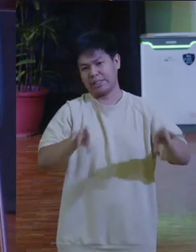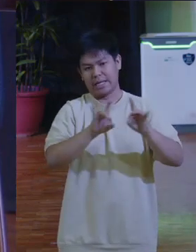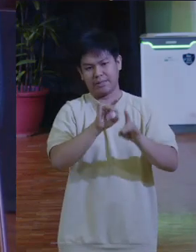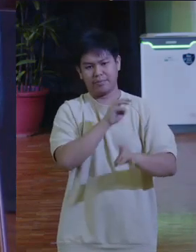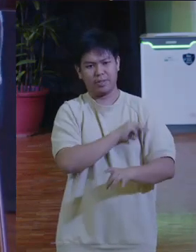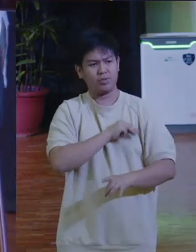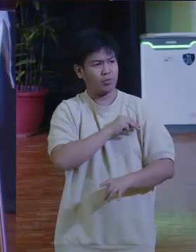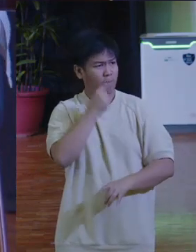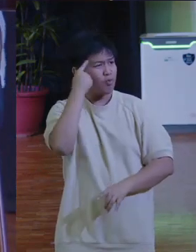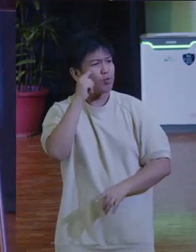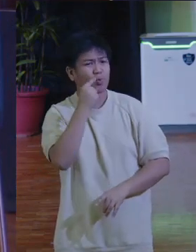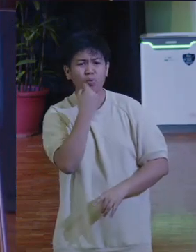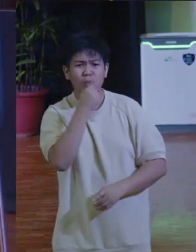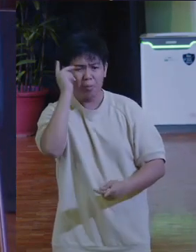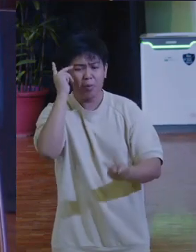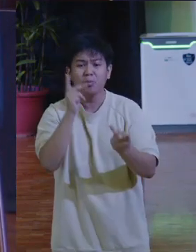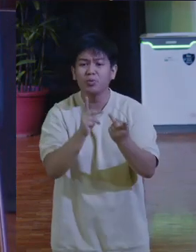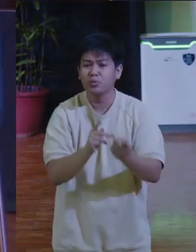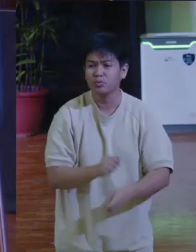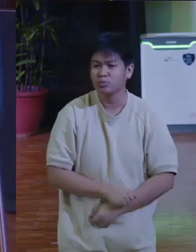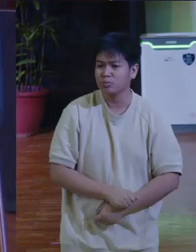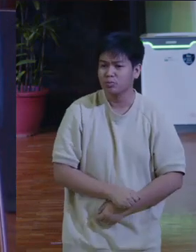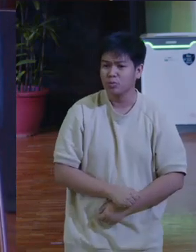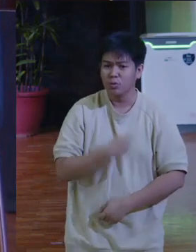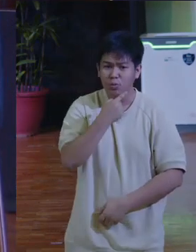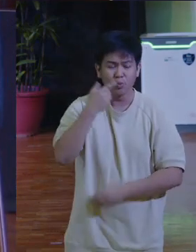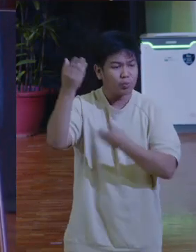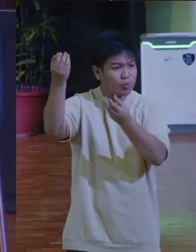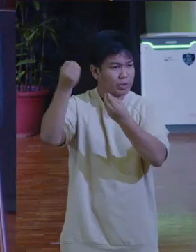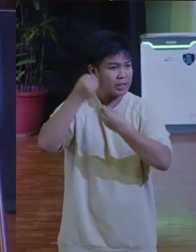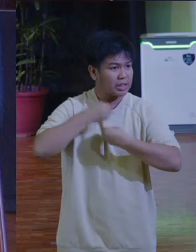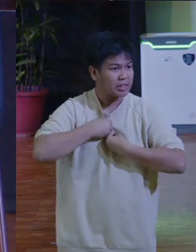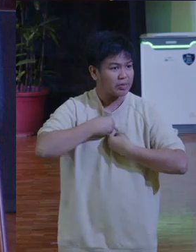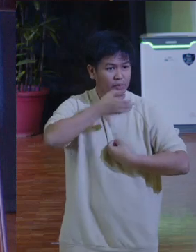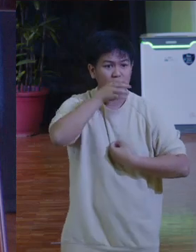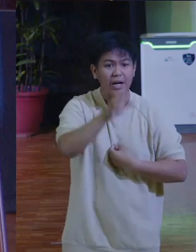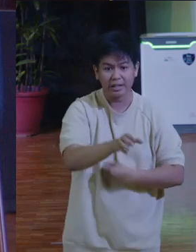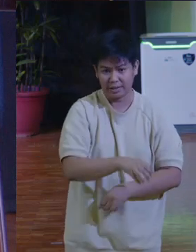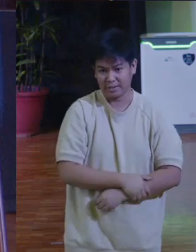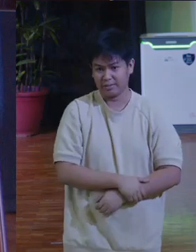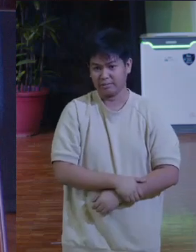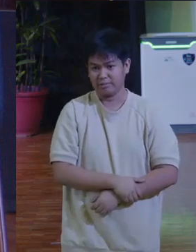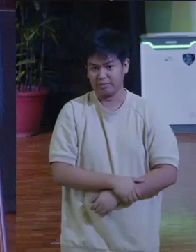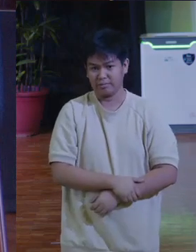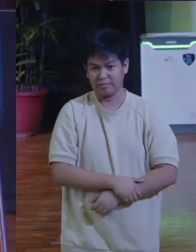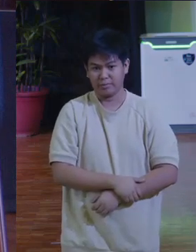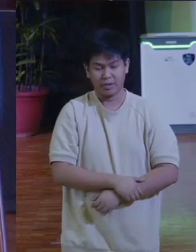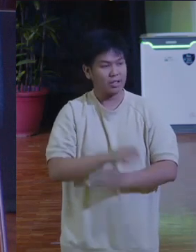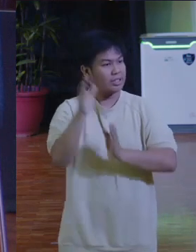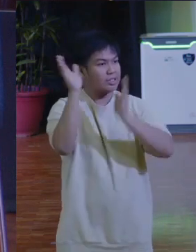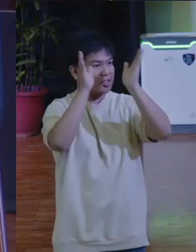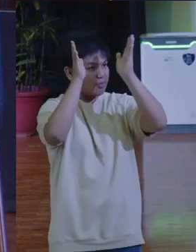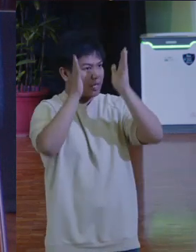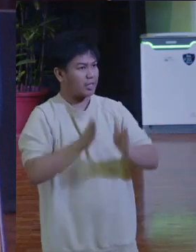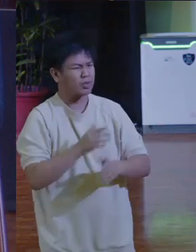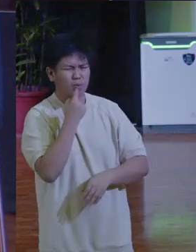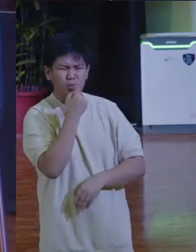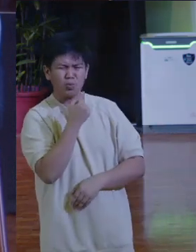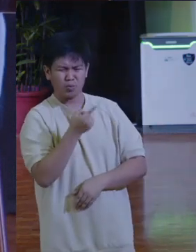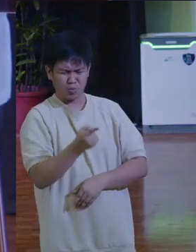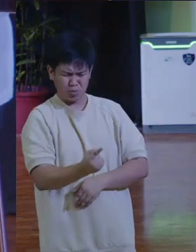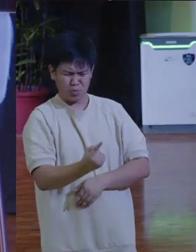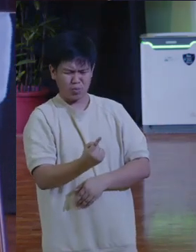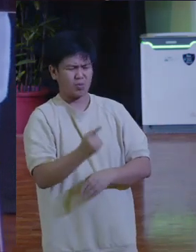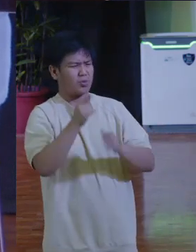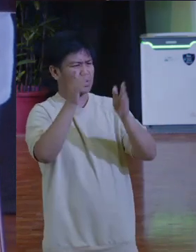Para kanino? Sino ang binigyan ng mandato? For the servant. No? Pansinin